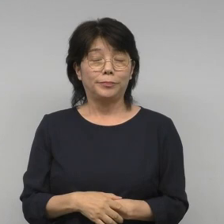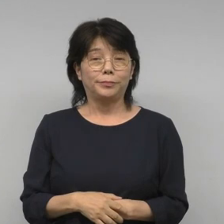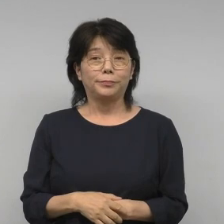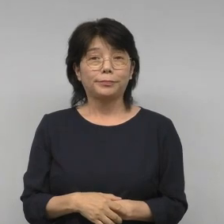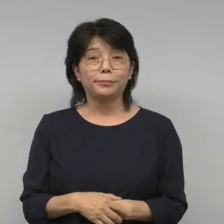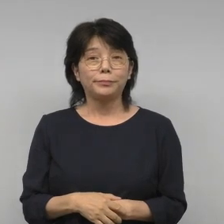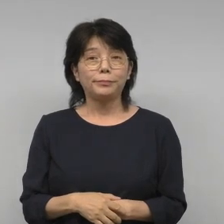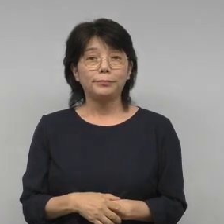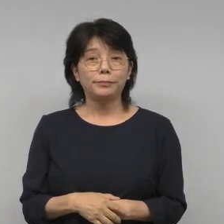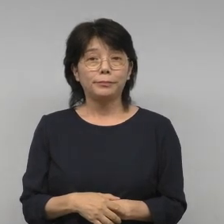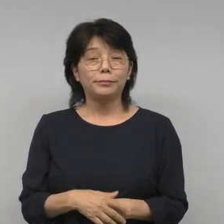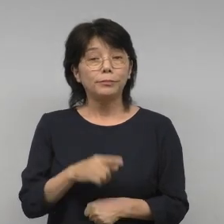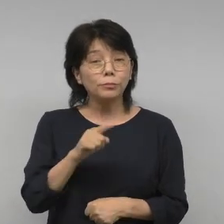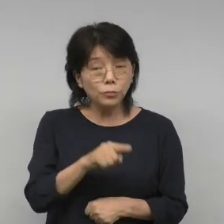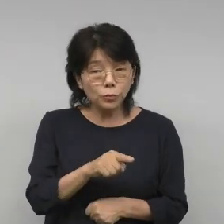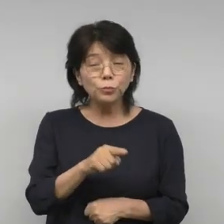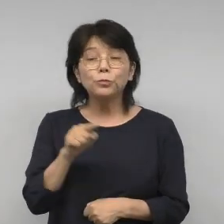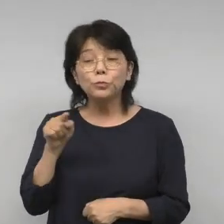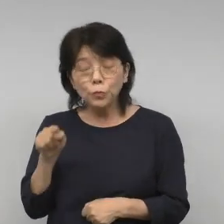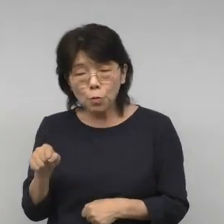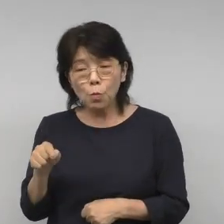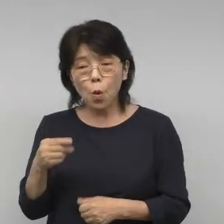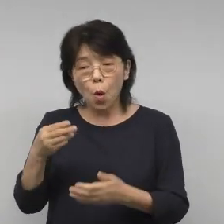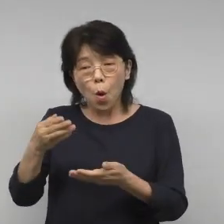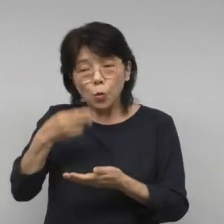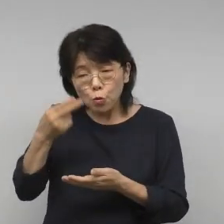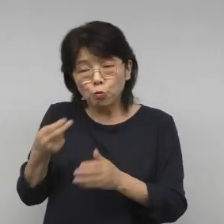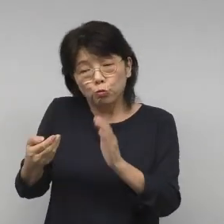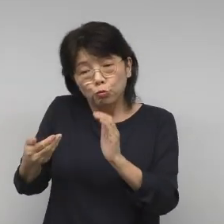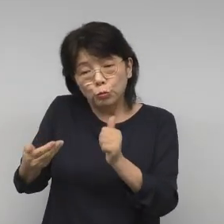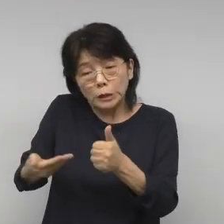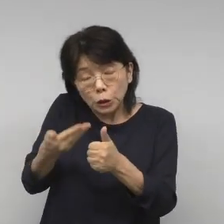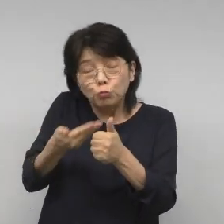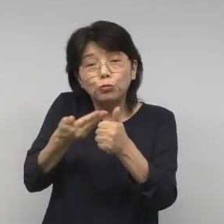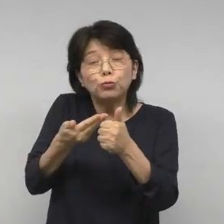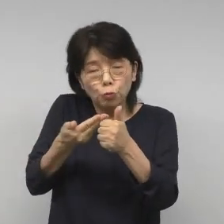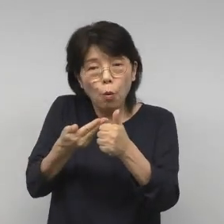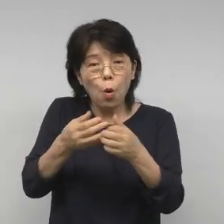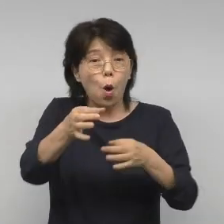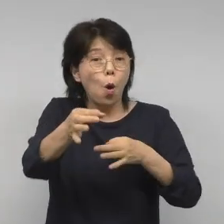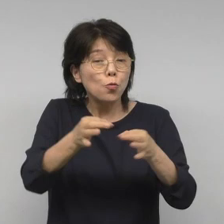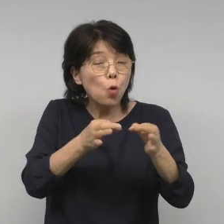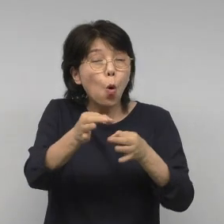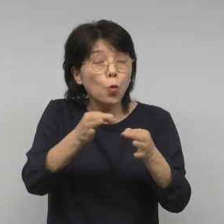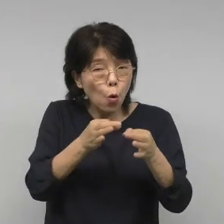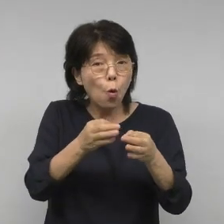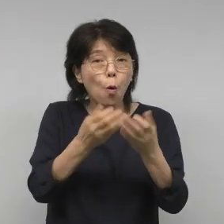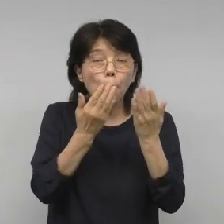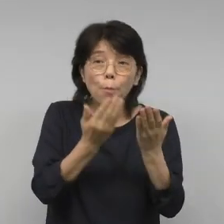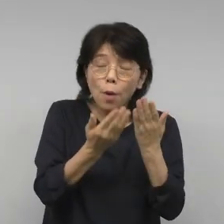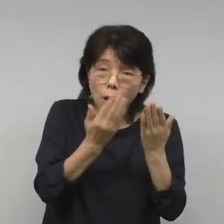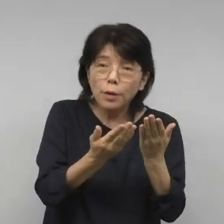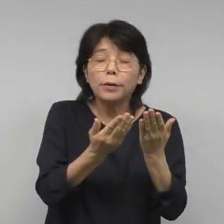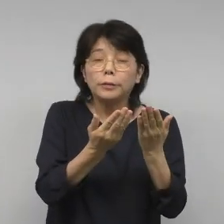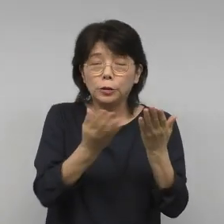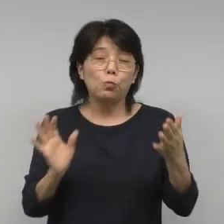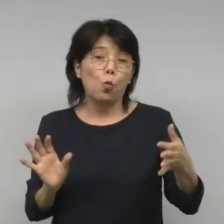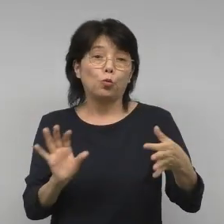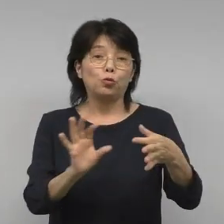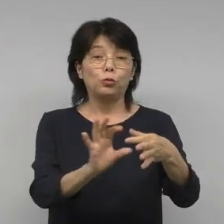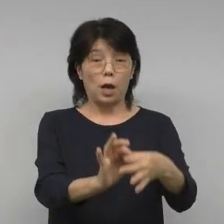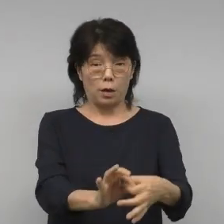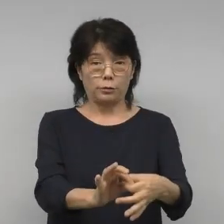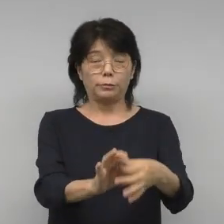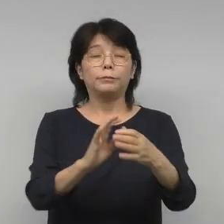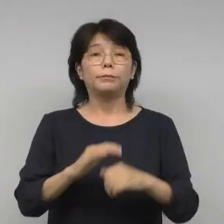ありまして、そういったことが、まあ、食育であると同時に、まあ、商業というか、そういったことの学習にもつながるかな